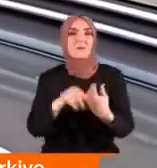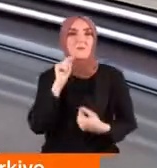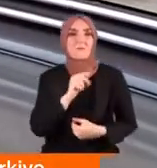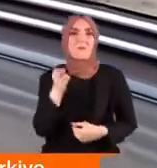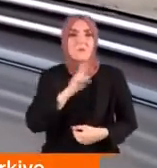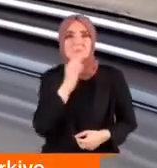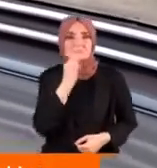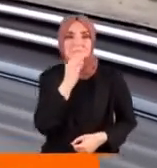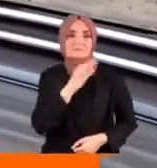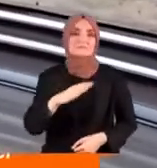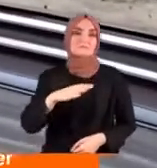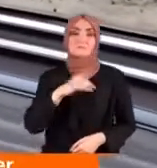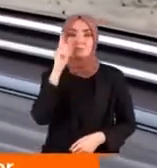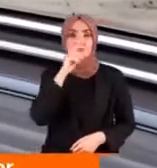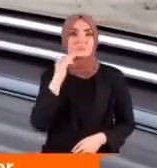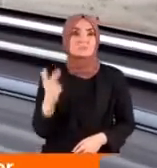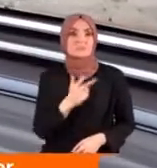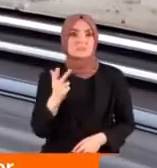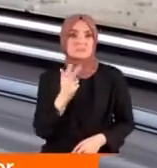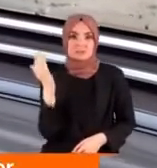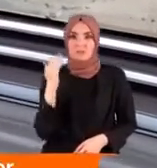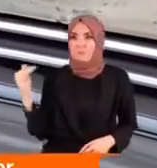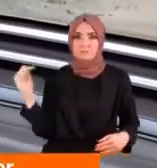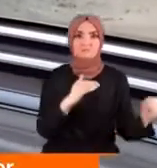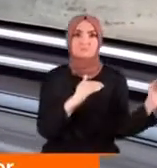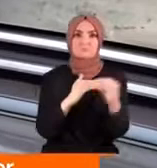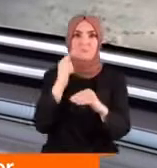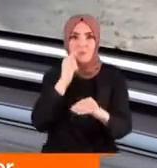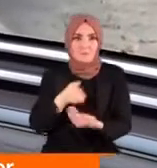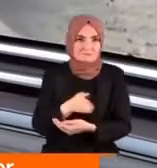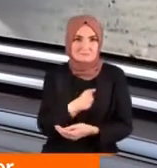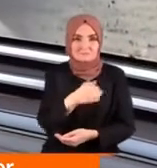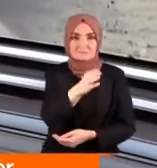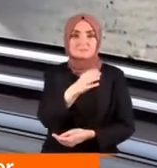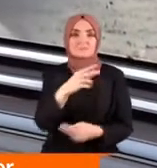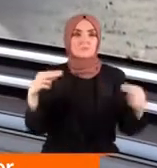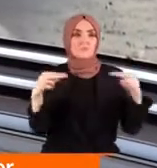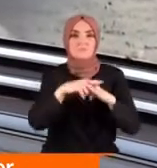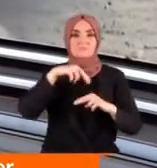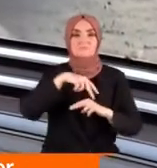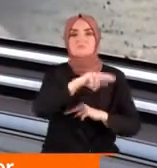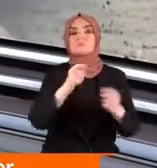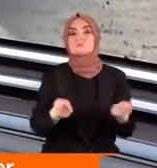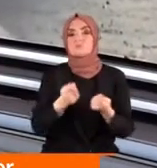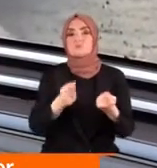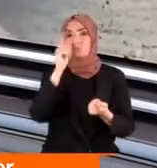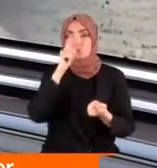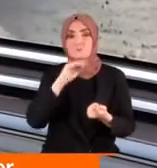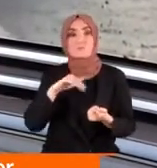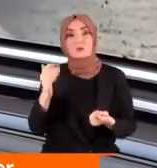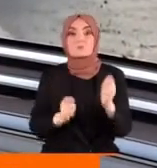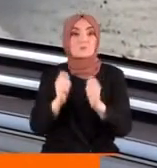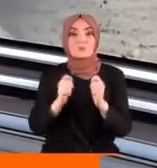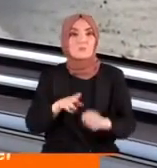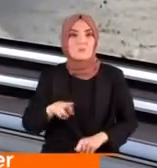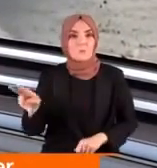araçların arasından sıyrılıp yolun karşısına geçiyorlar. Çünkü kullanacakları başka bir yolda ve hayatlarını kurtaracak bir